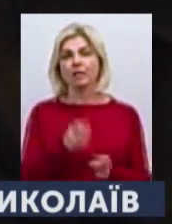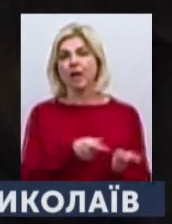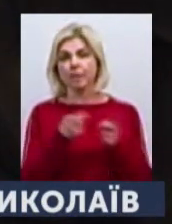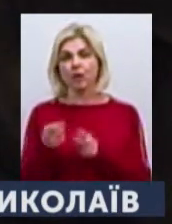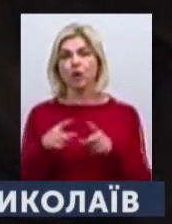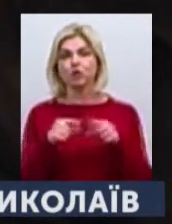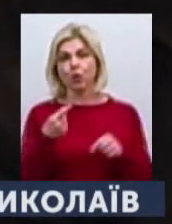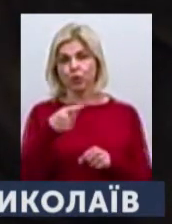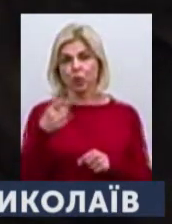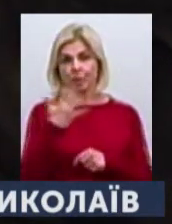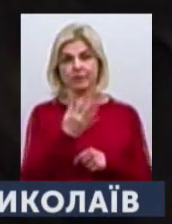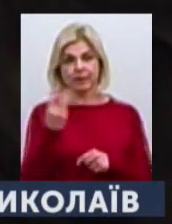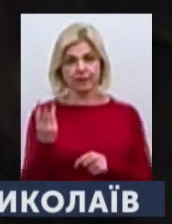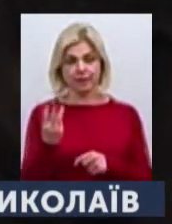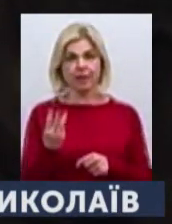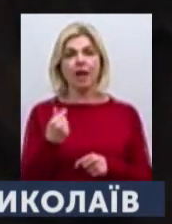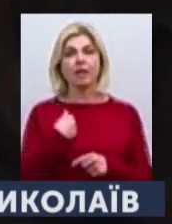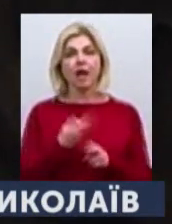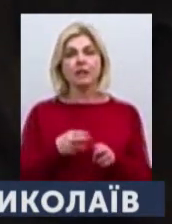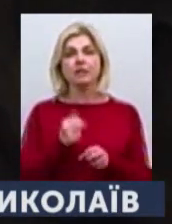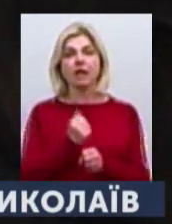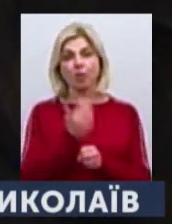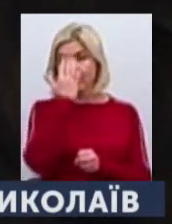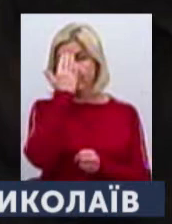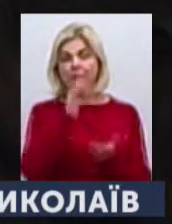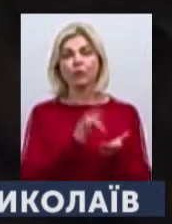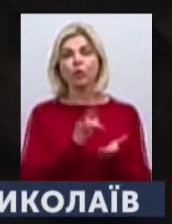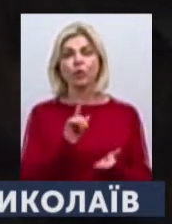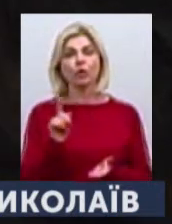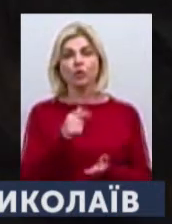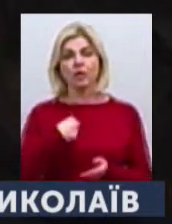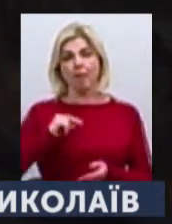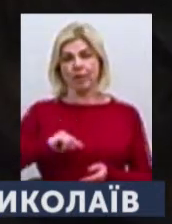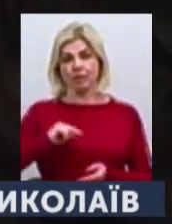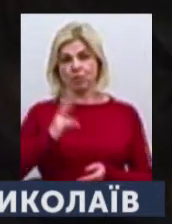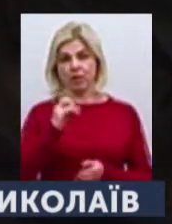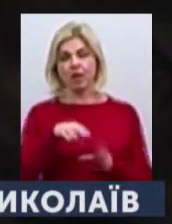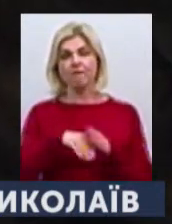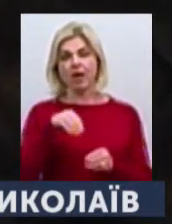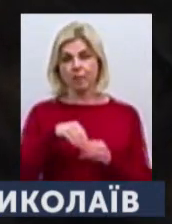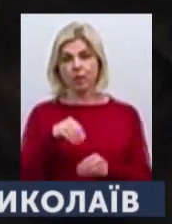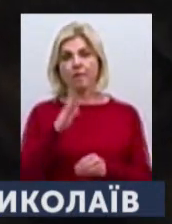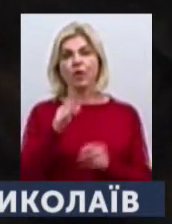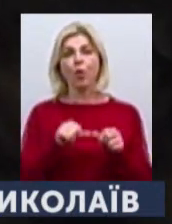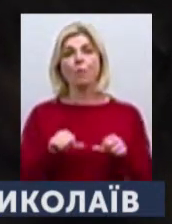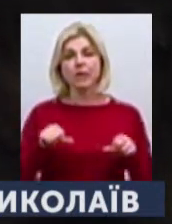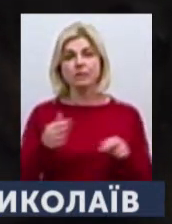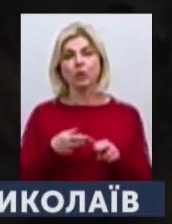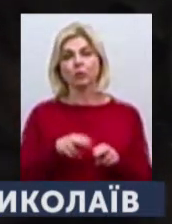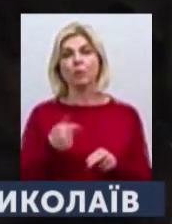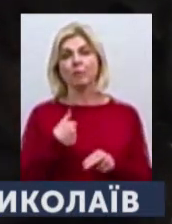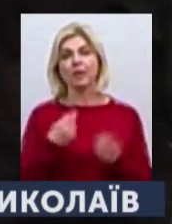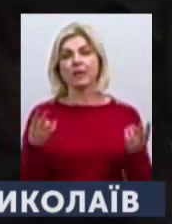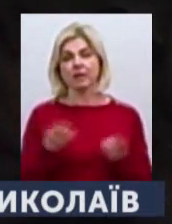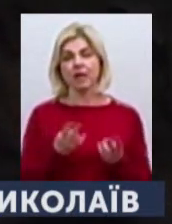номер 53. Я це роблю з метою, я працюю на виборах чергових президента в комісії, тому мені потрібно змінити